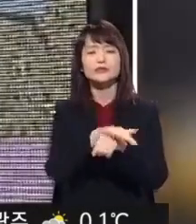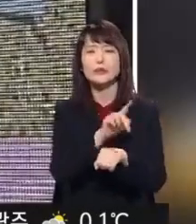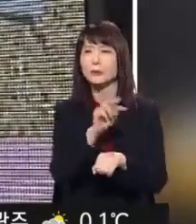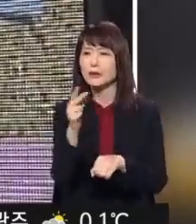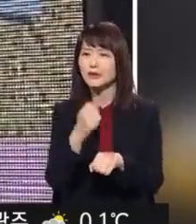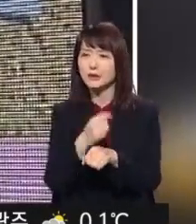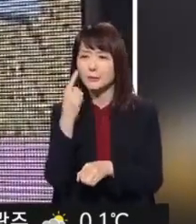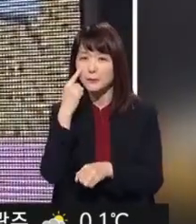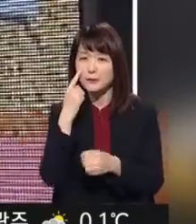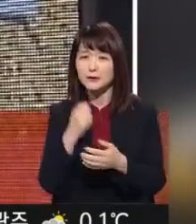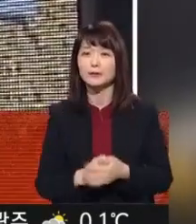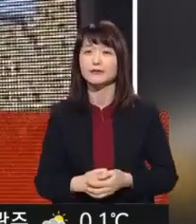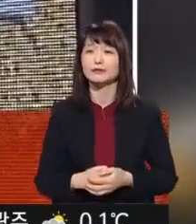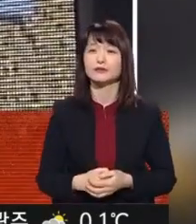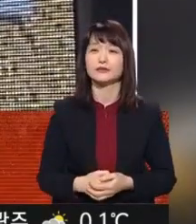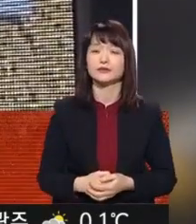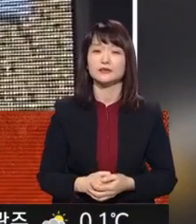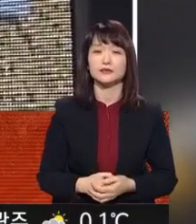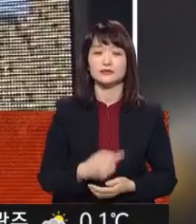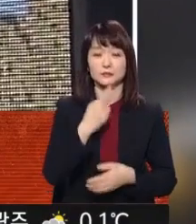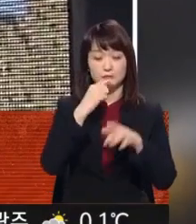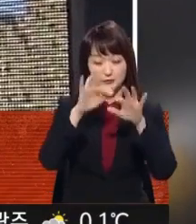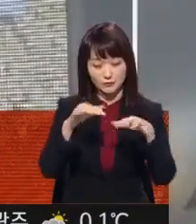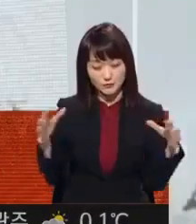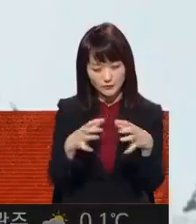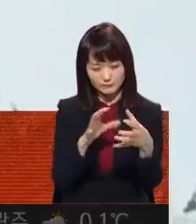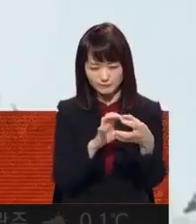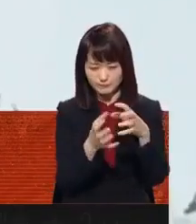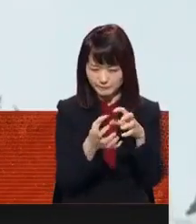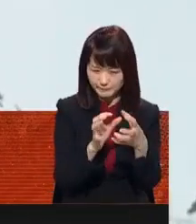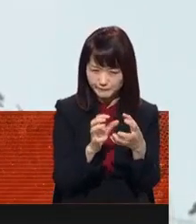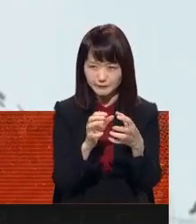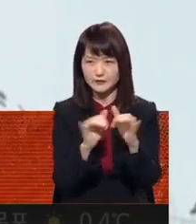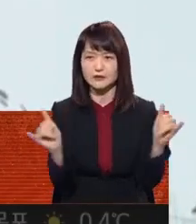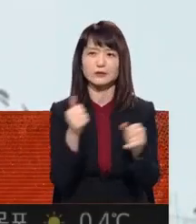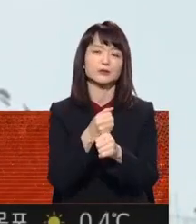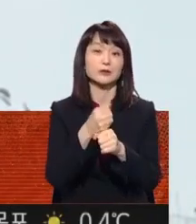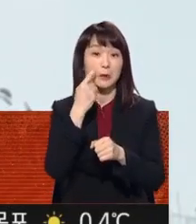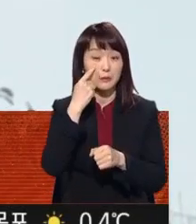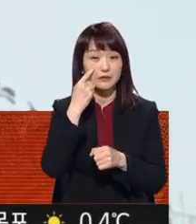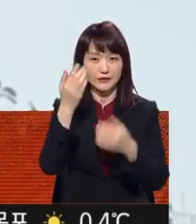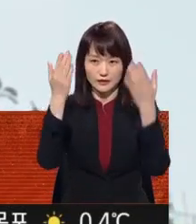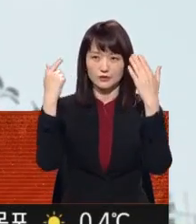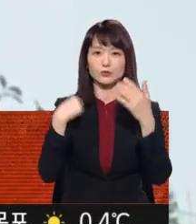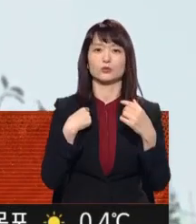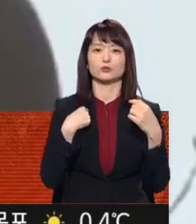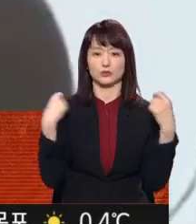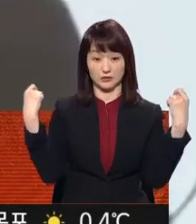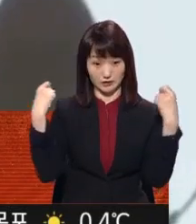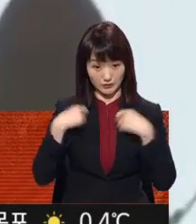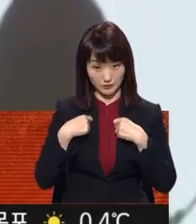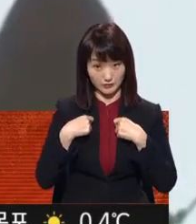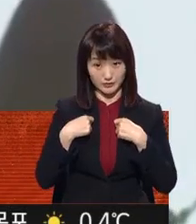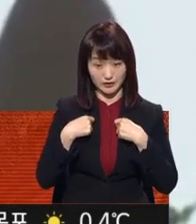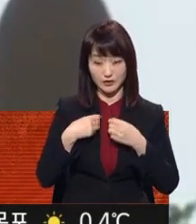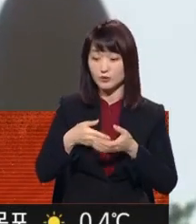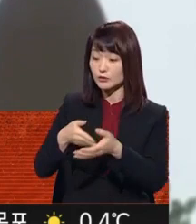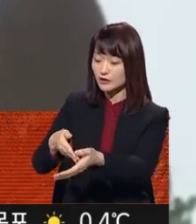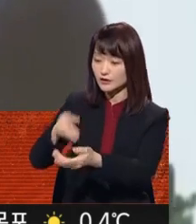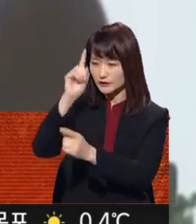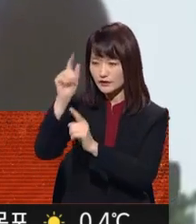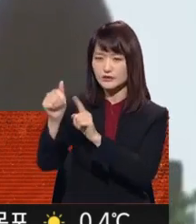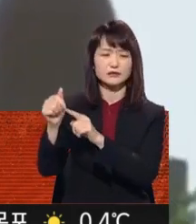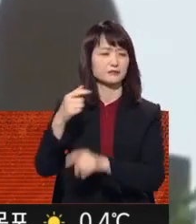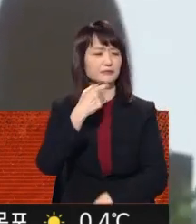사진도 나오고 있는데 뭐 눈사람도 하자 교복도 입자 막 이런 식으로 얘기했는데 이종석 씨는 그게 싫었대요 그래서